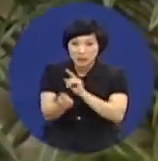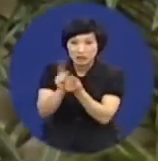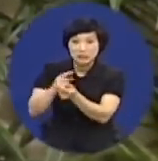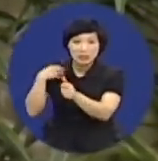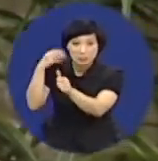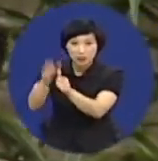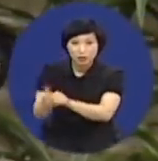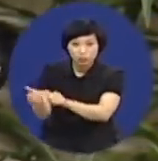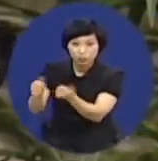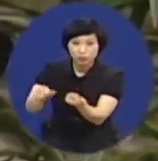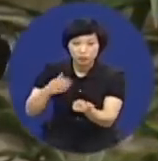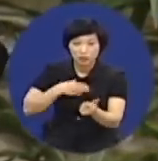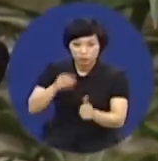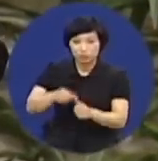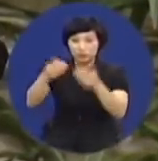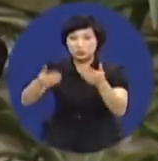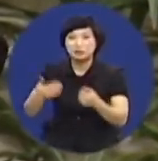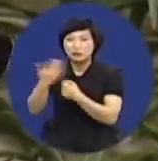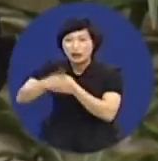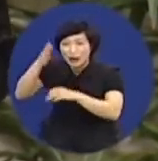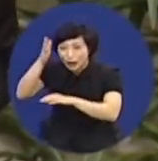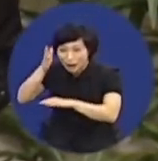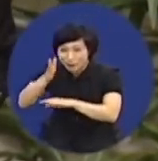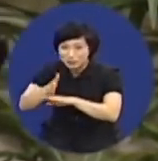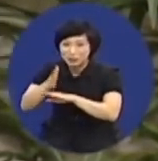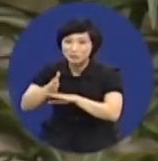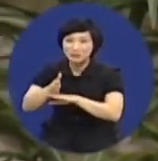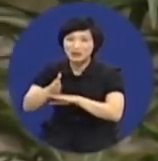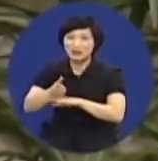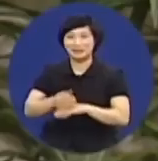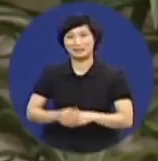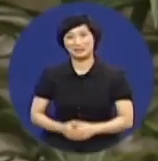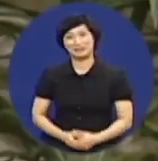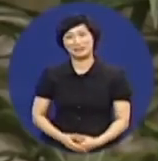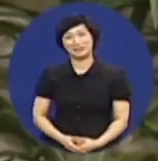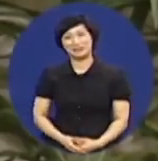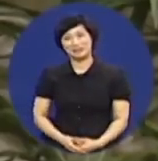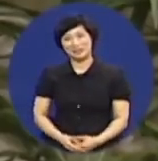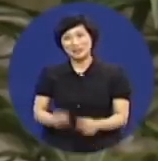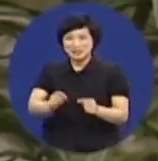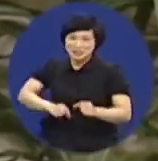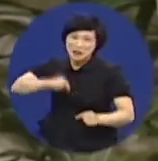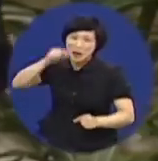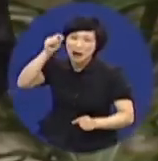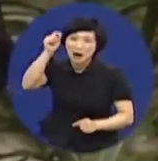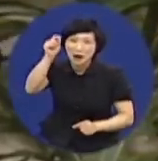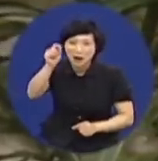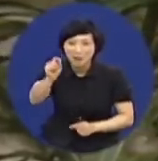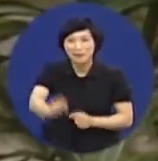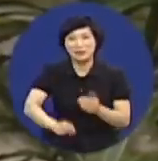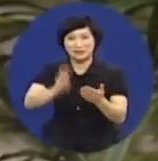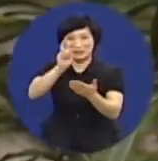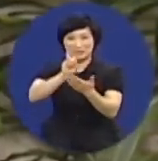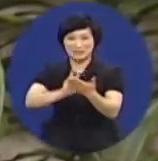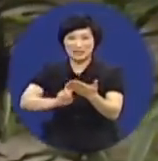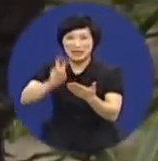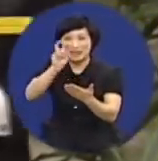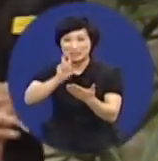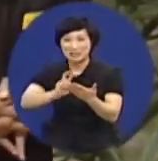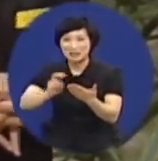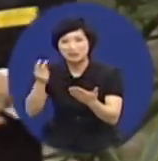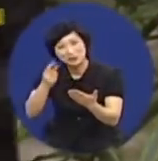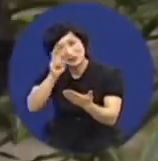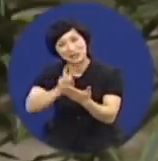せ、死なせ、私を生きるようにしてくださった恵みに感謝して、永遠に賛美、また賛